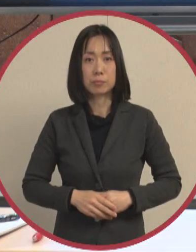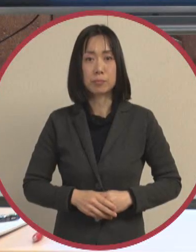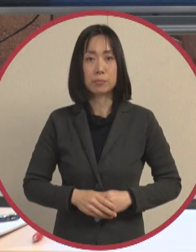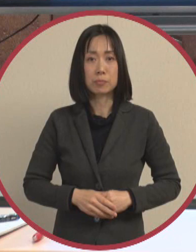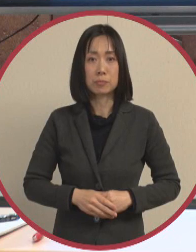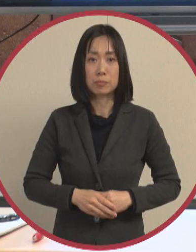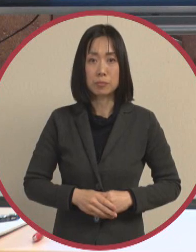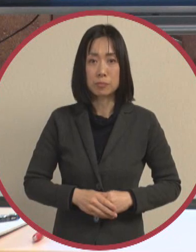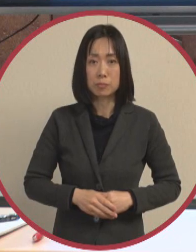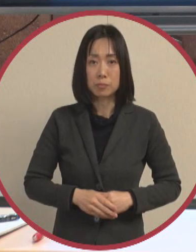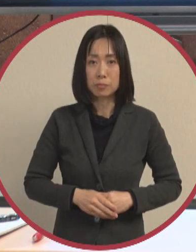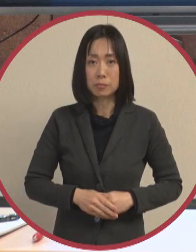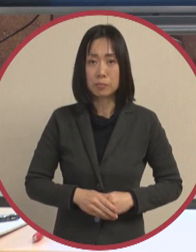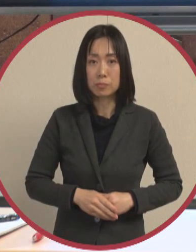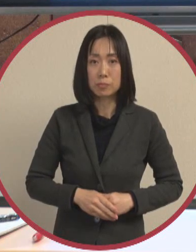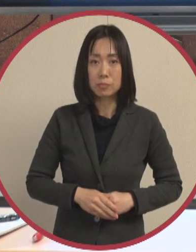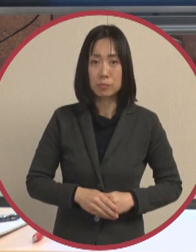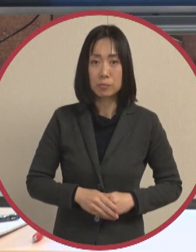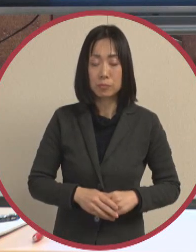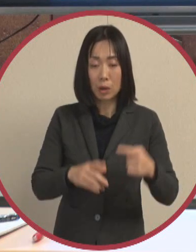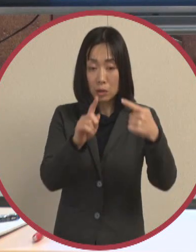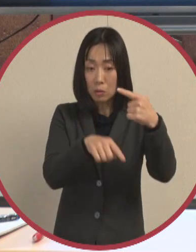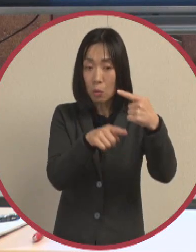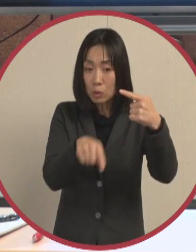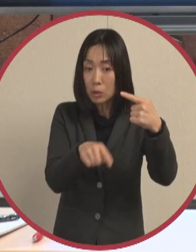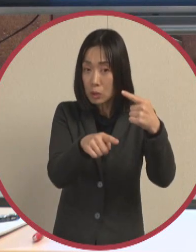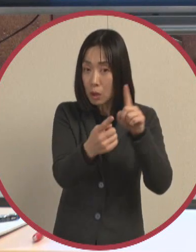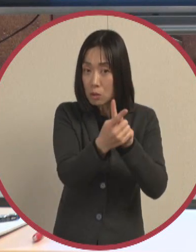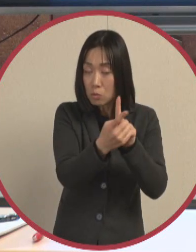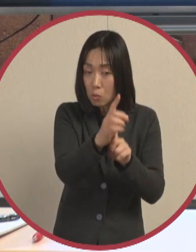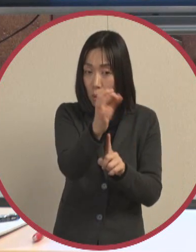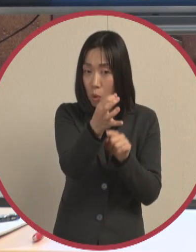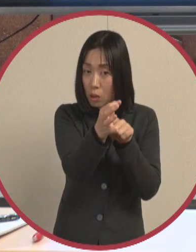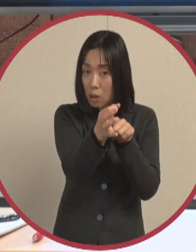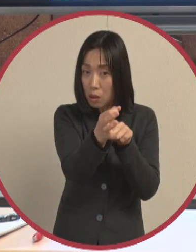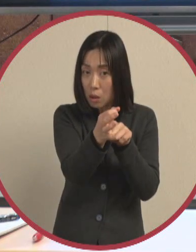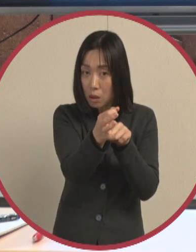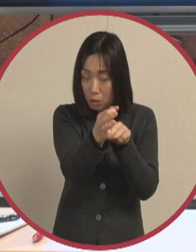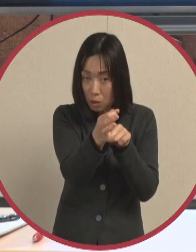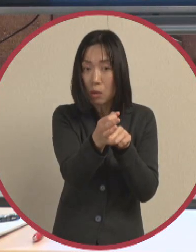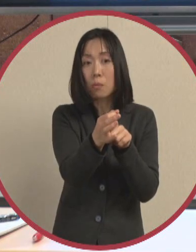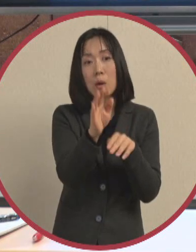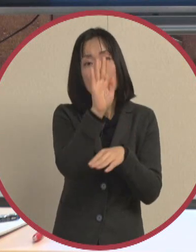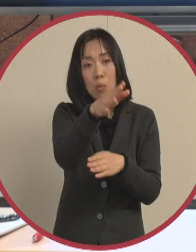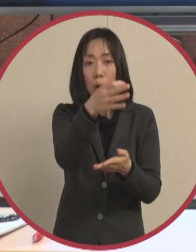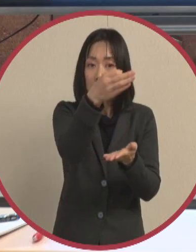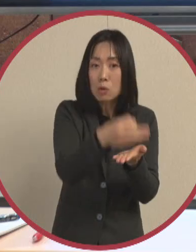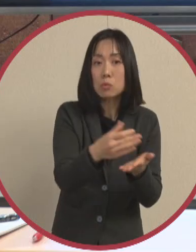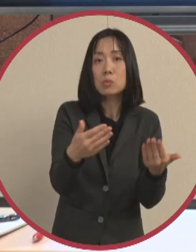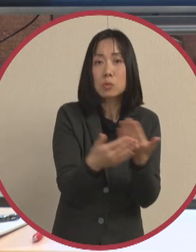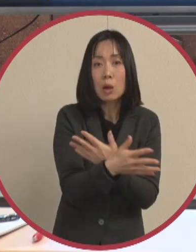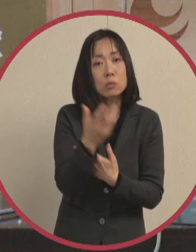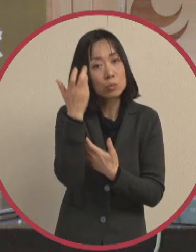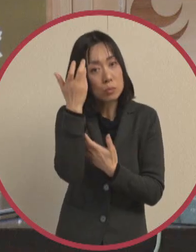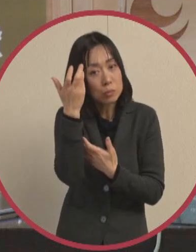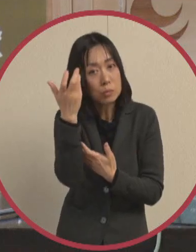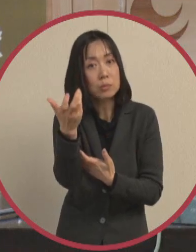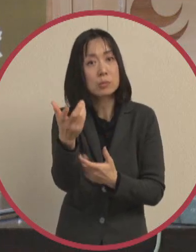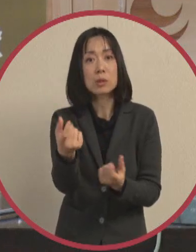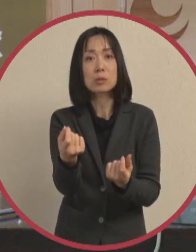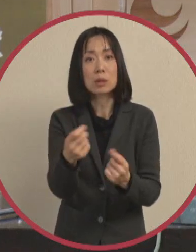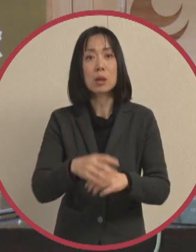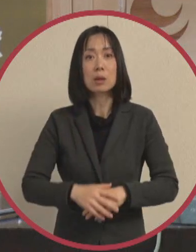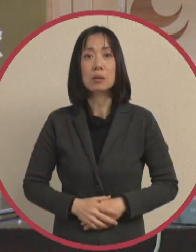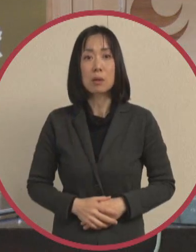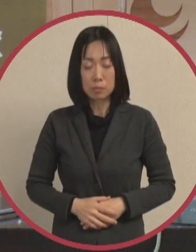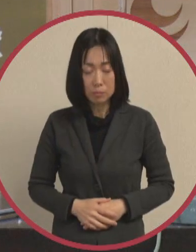外以降ですね、まあ、あの1人当たりかかる、1人当たりかかる値段は、まあ、今回より下がるというような見通しではあるという状況 ですね。それはそうです